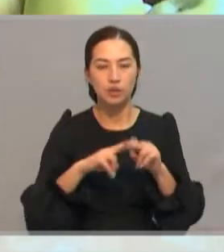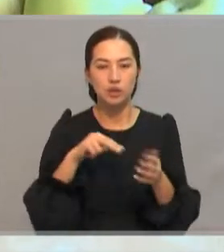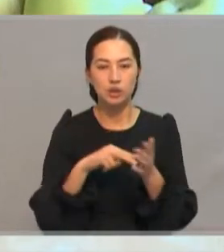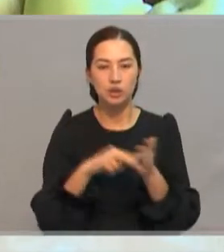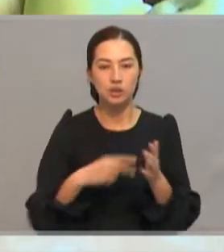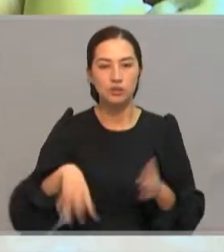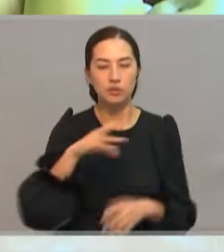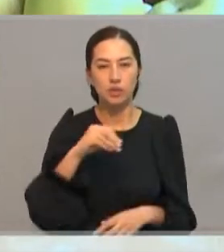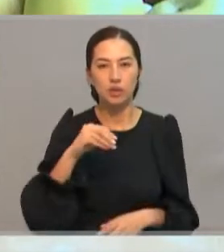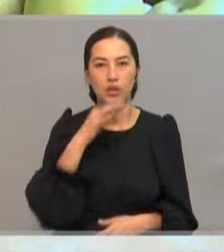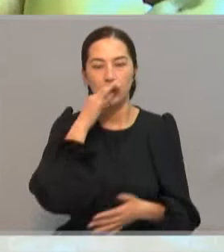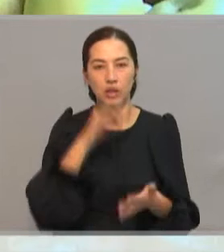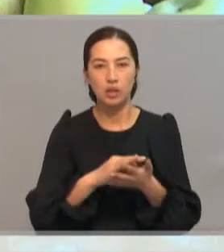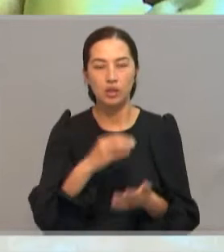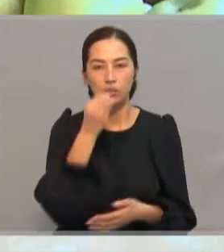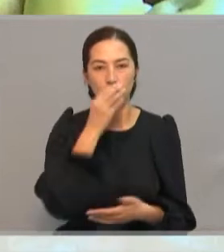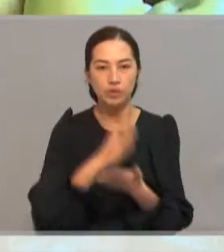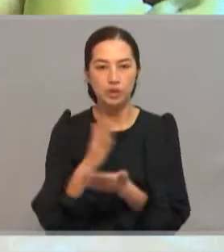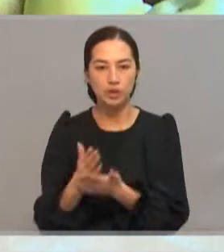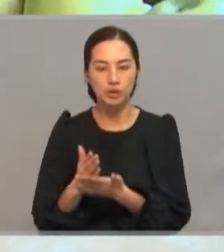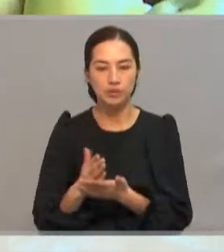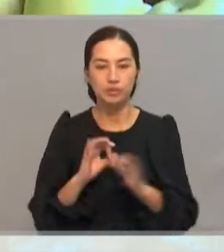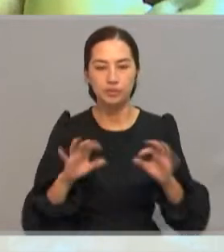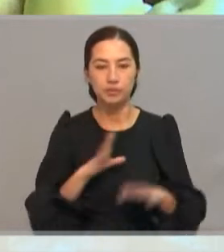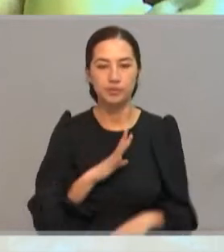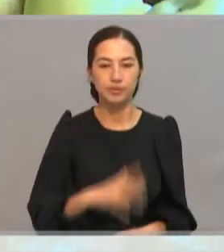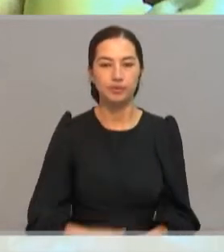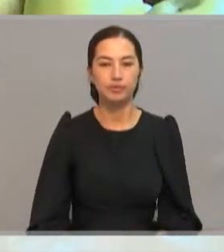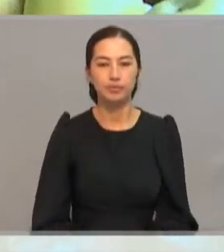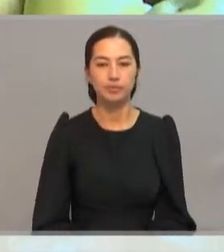тұрақты. Жауаптылар азық-түлік қорының жеткілікті екенін айтып отыр.